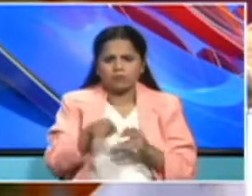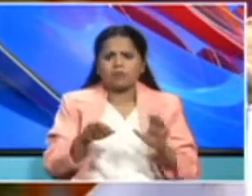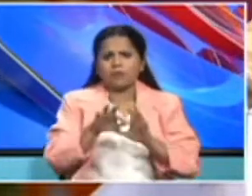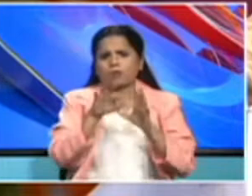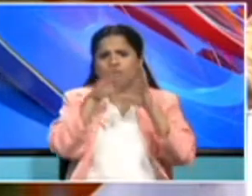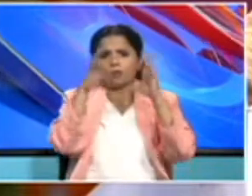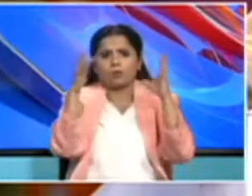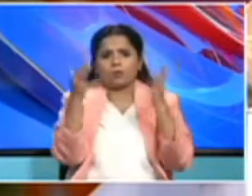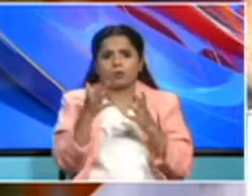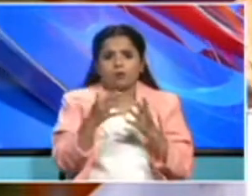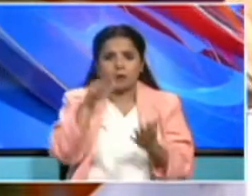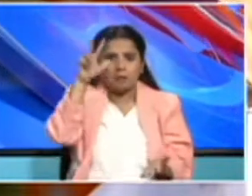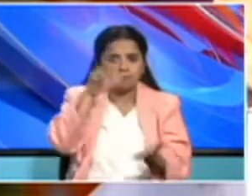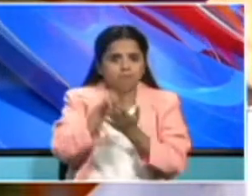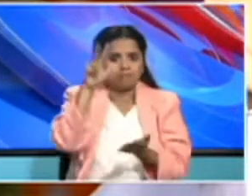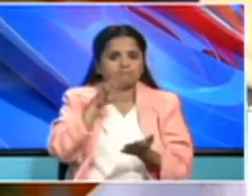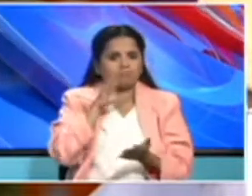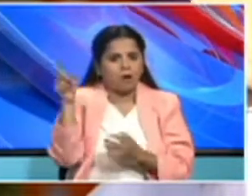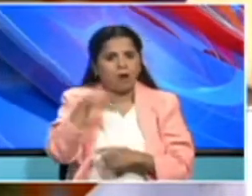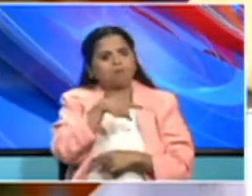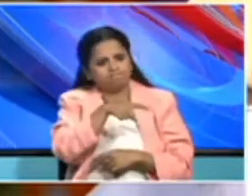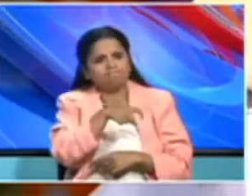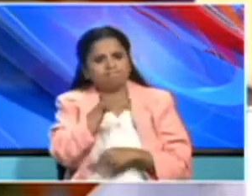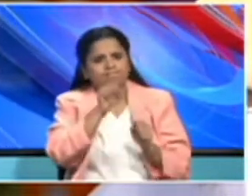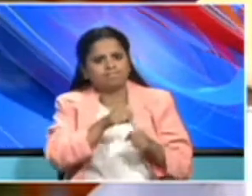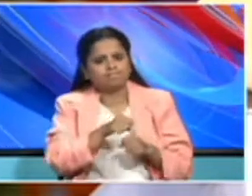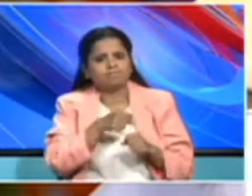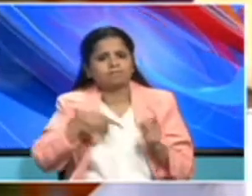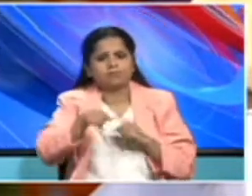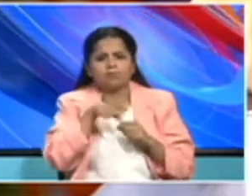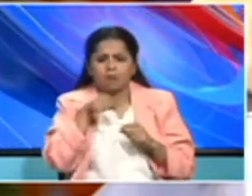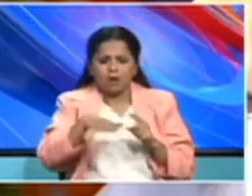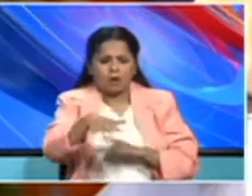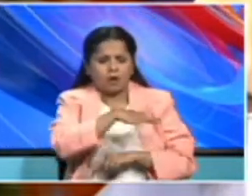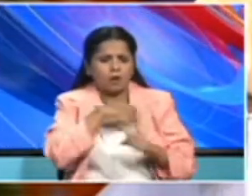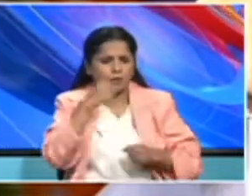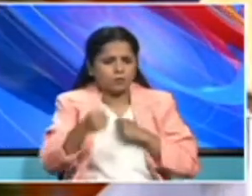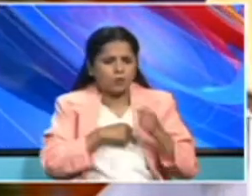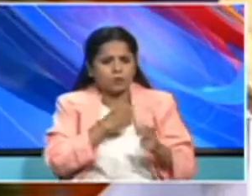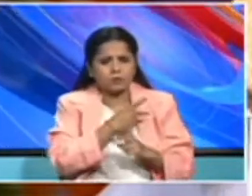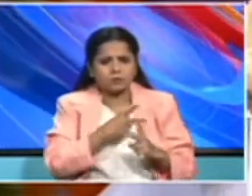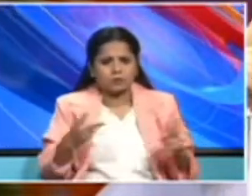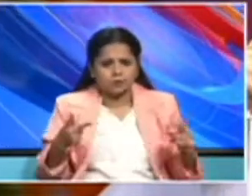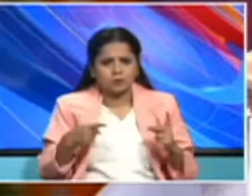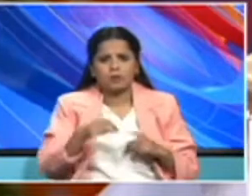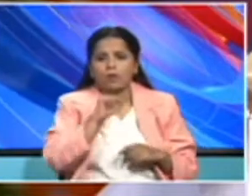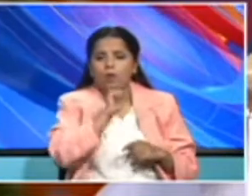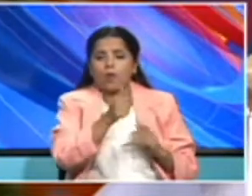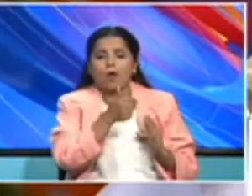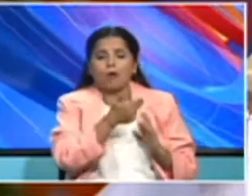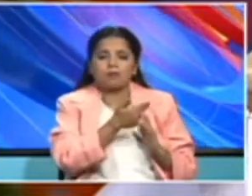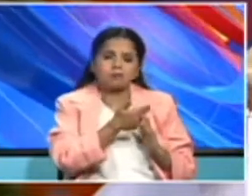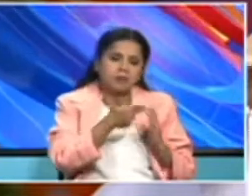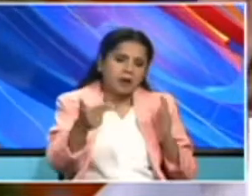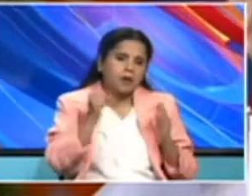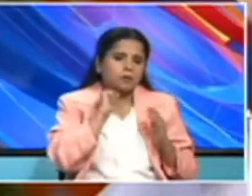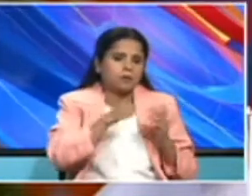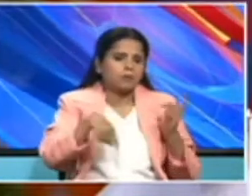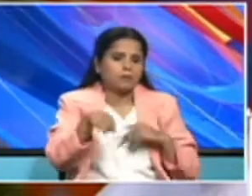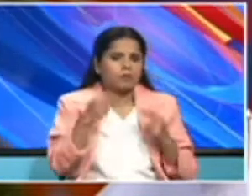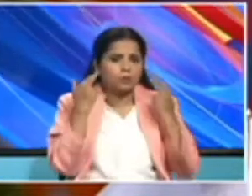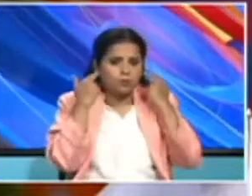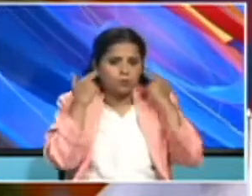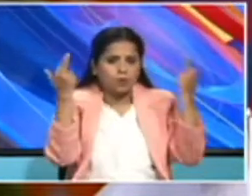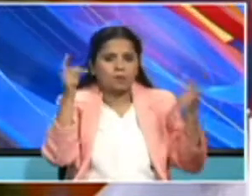वैश्विक मान्यता मिलेगी, तो इन क्षेत्रों में आपका नाम लीजेंड्स